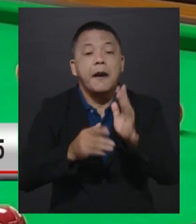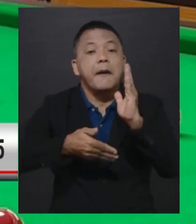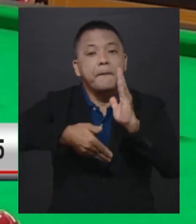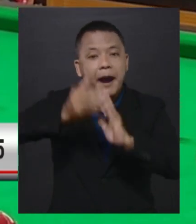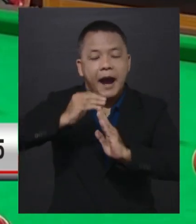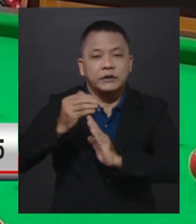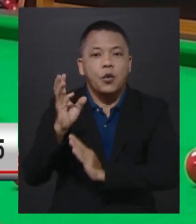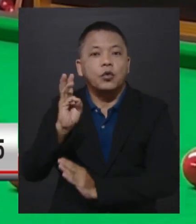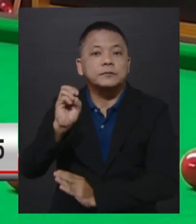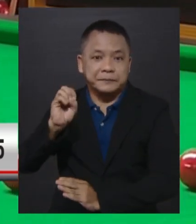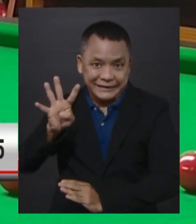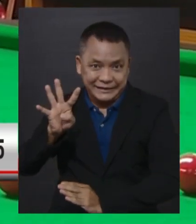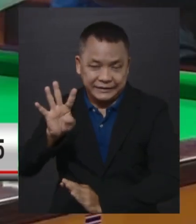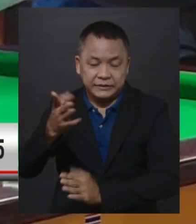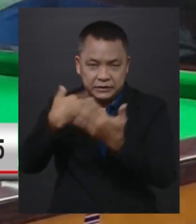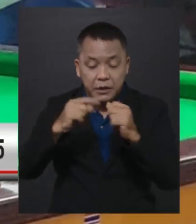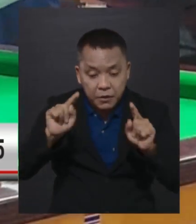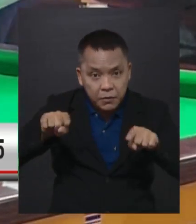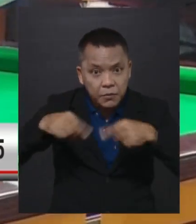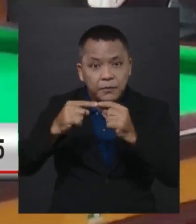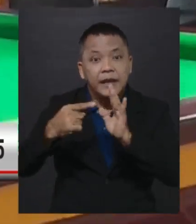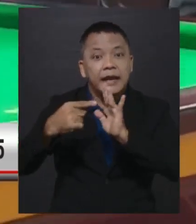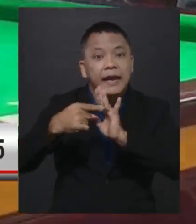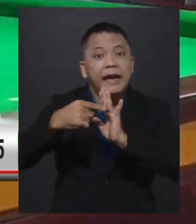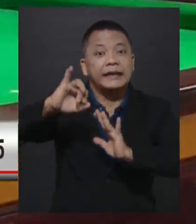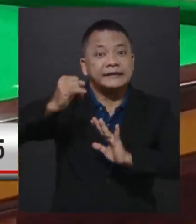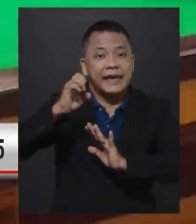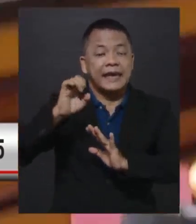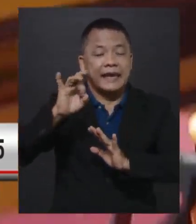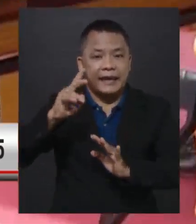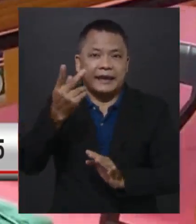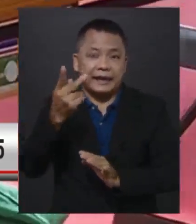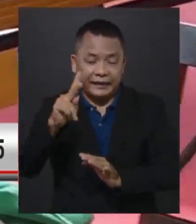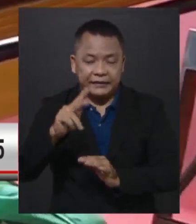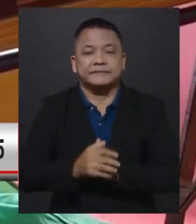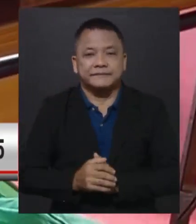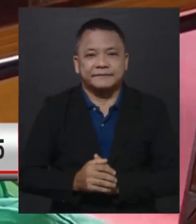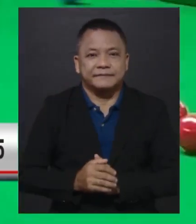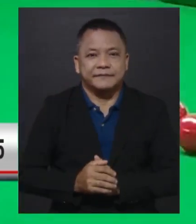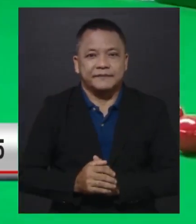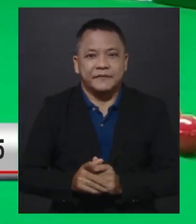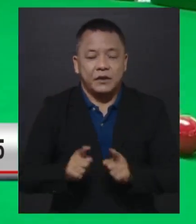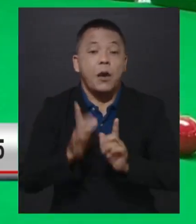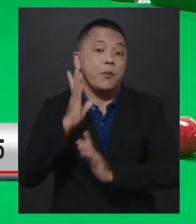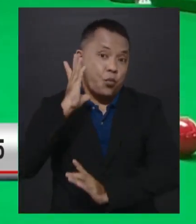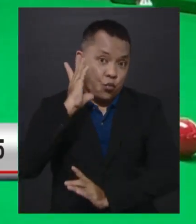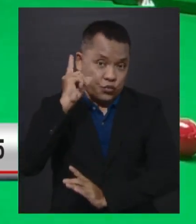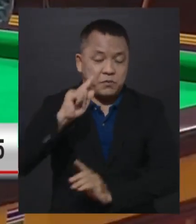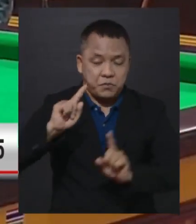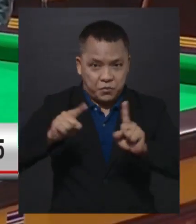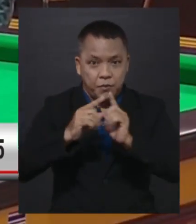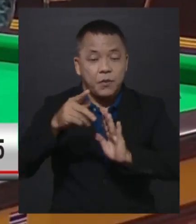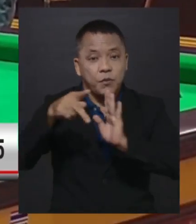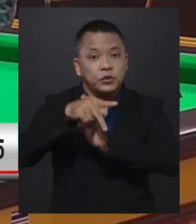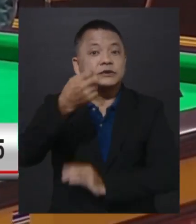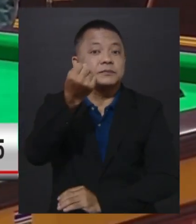อบ64คนนะคะจะไปเจอกับแจ็คหมาบขานะคะหรือว่าทศพรเข็มน้อยในวันพรุ่งนี้นะคะวันพุธ